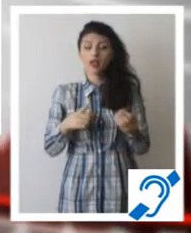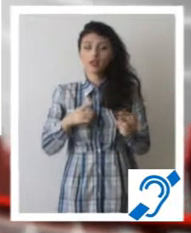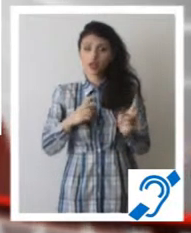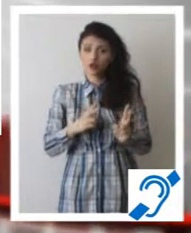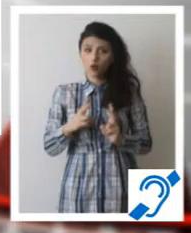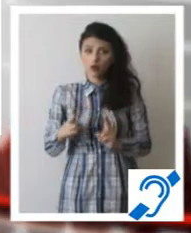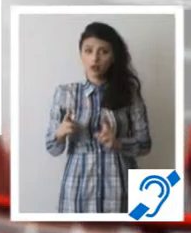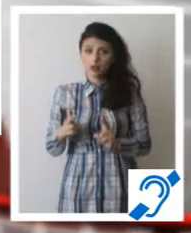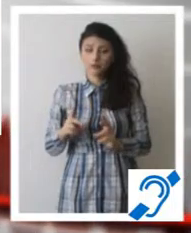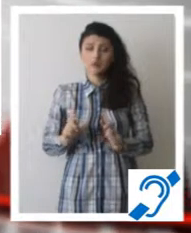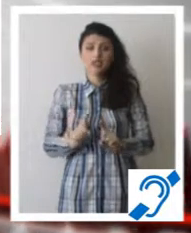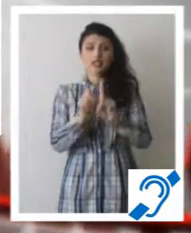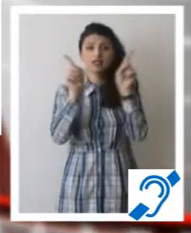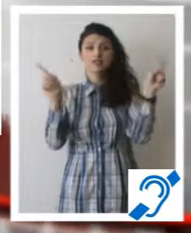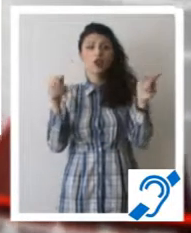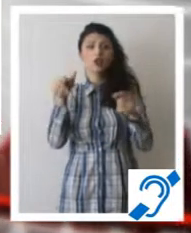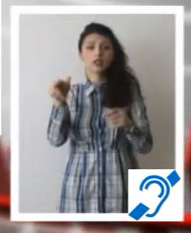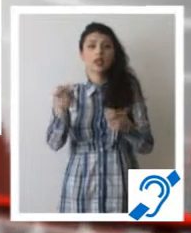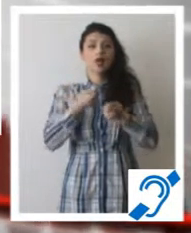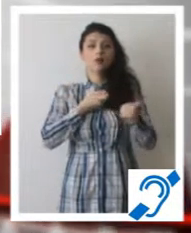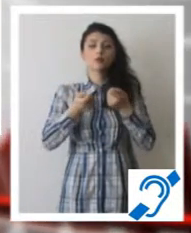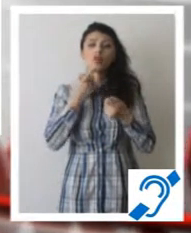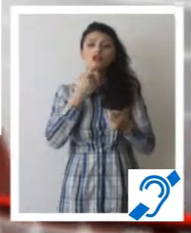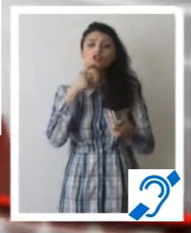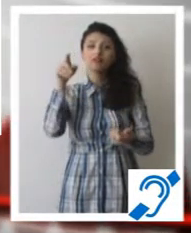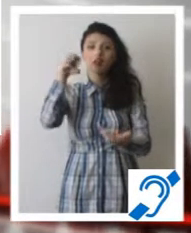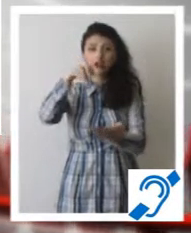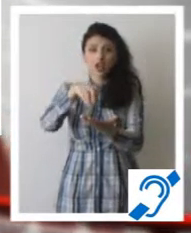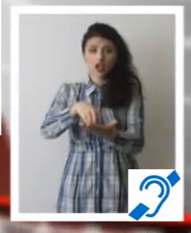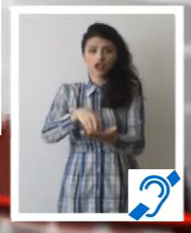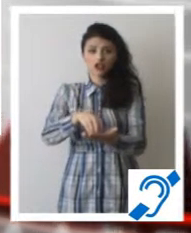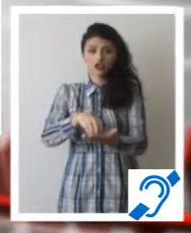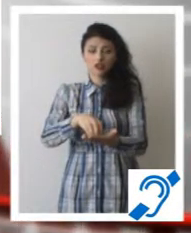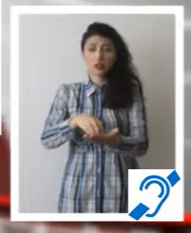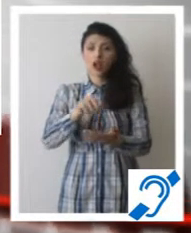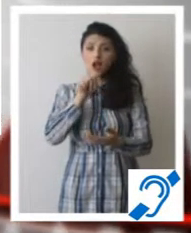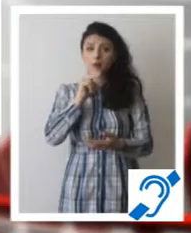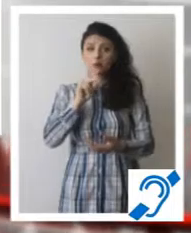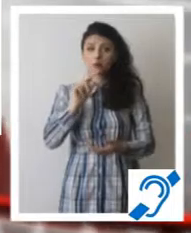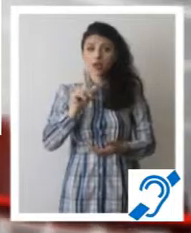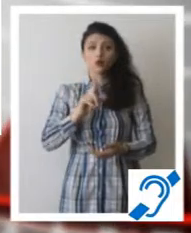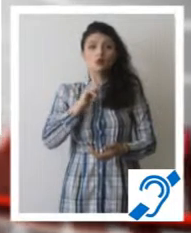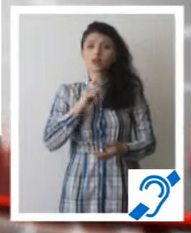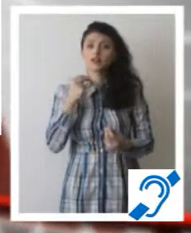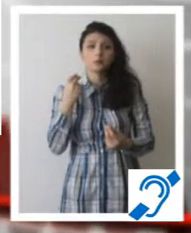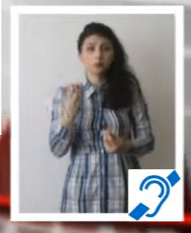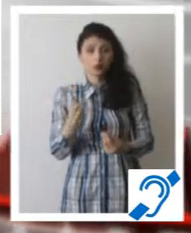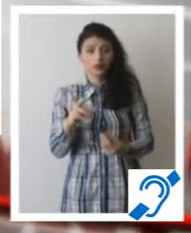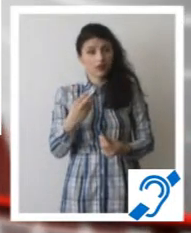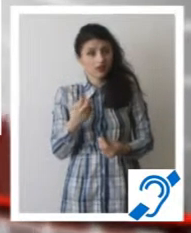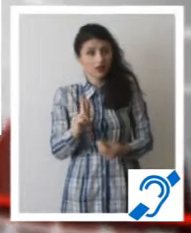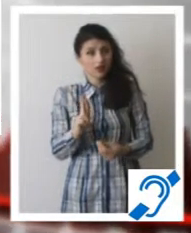normale. Izvorul public de la Ștefănești, punct Vlada, apa este nepotabilă,